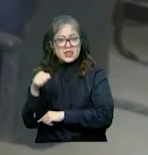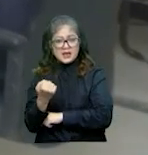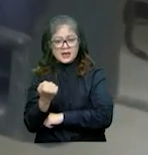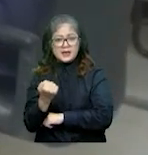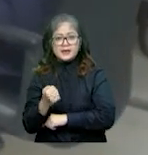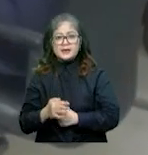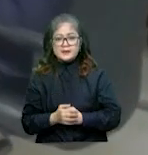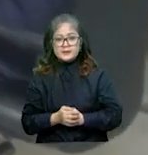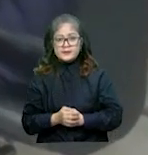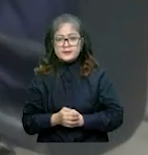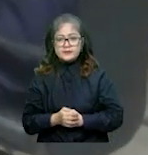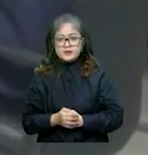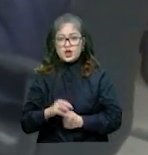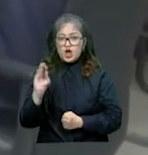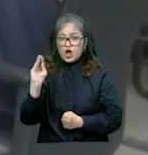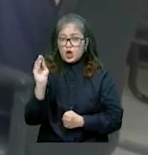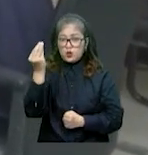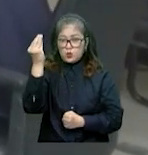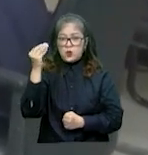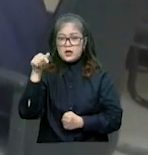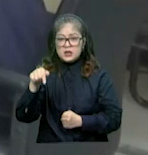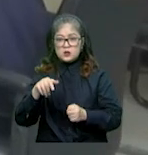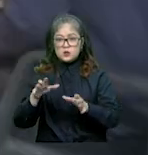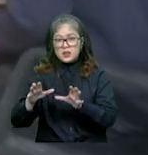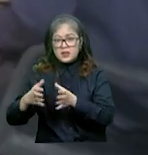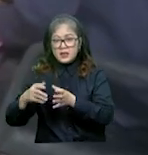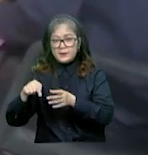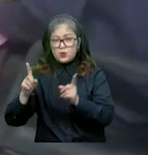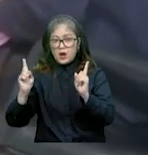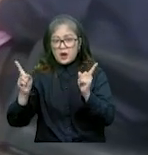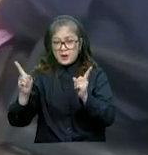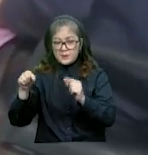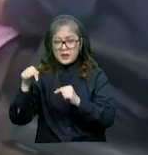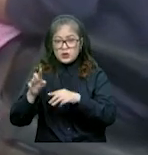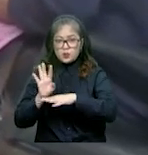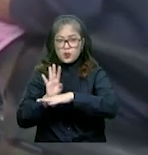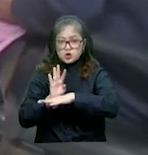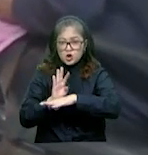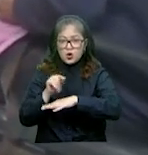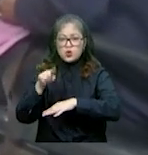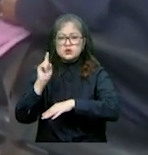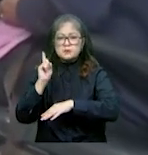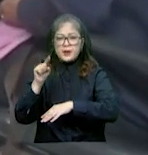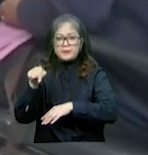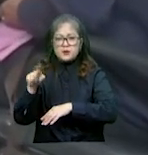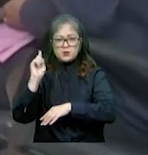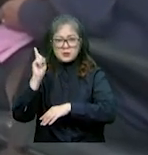Ketua Panitera Pengadilan Agama Bojonegoro mengatakan, banyaknya suami mengajukan talak pada istri disebabkan faktor